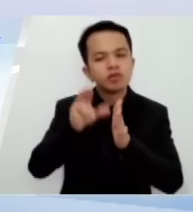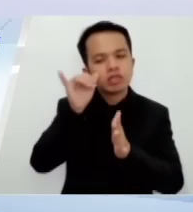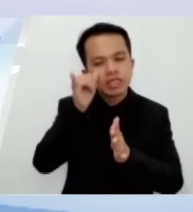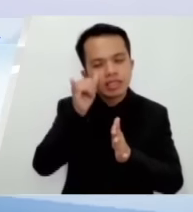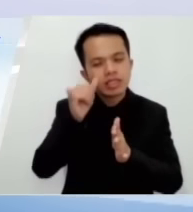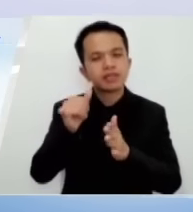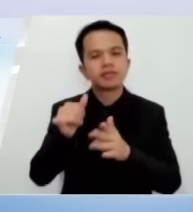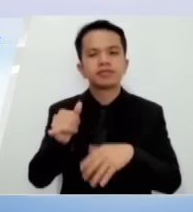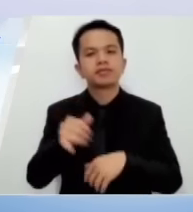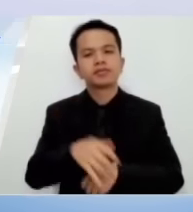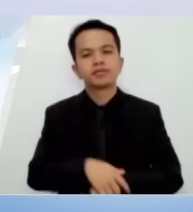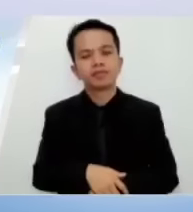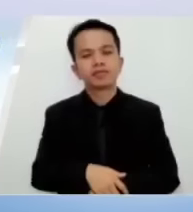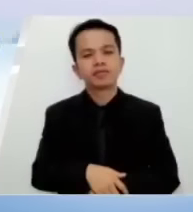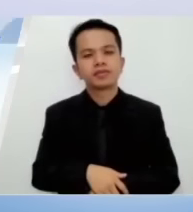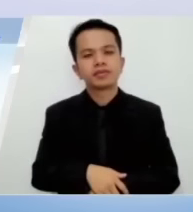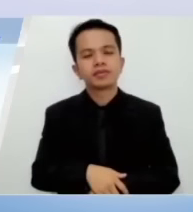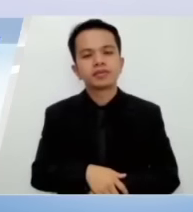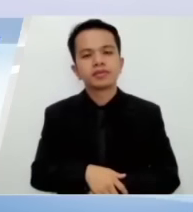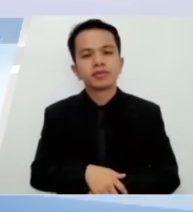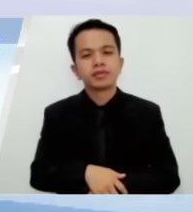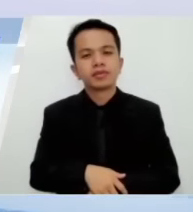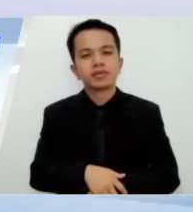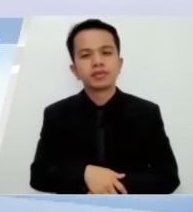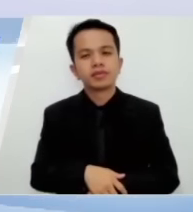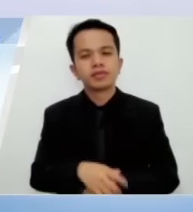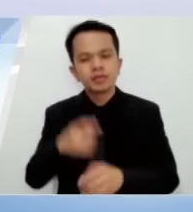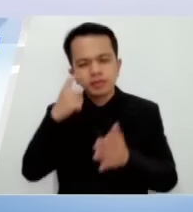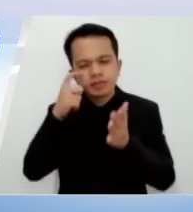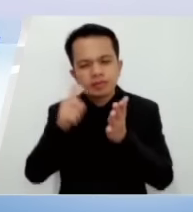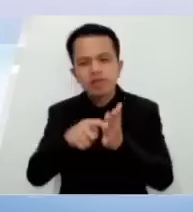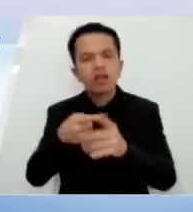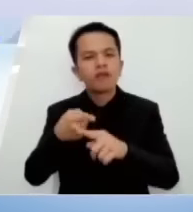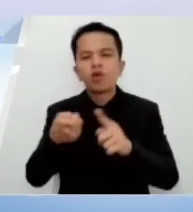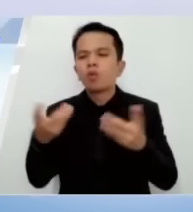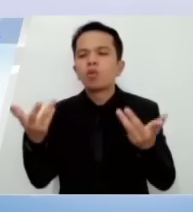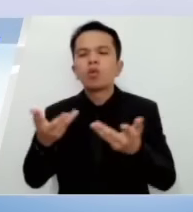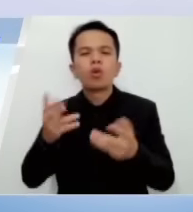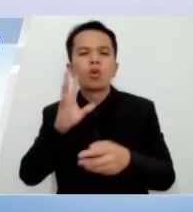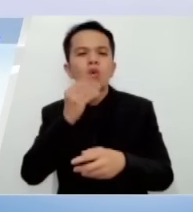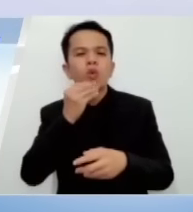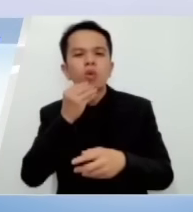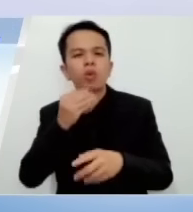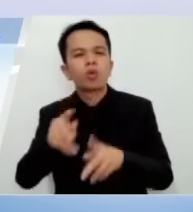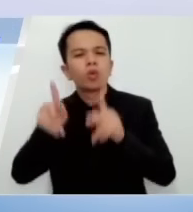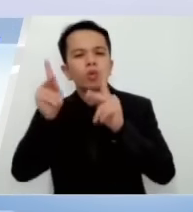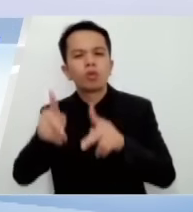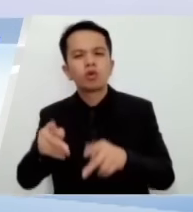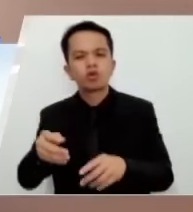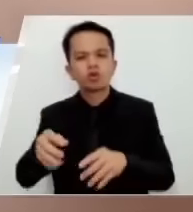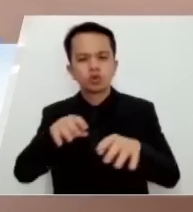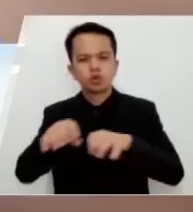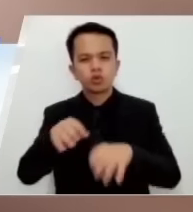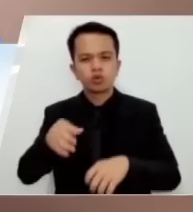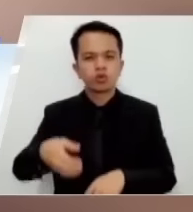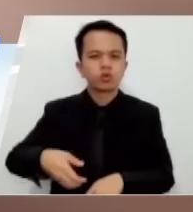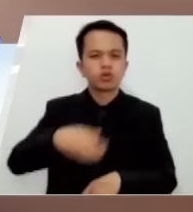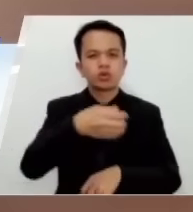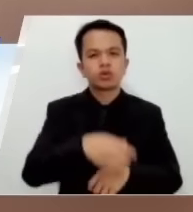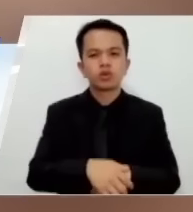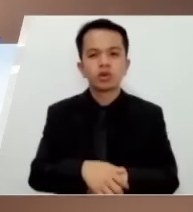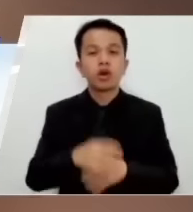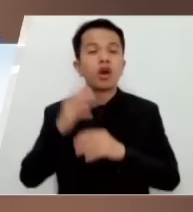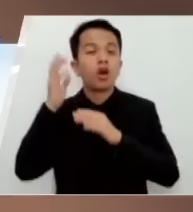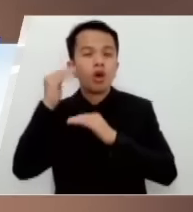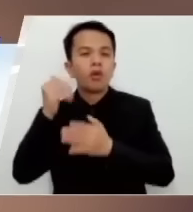racing kung ah Saang galing yung gumawa man nito sana po matulungan po ako